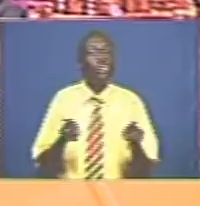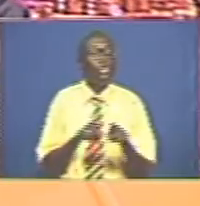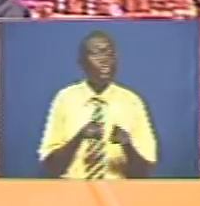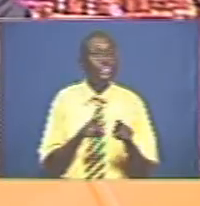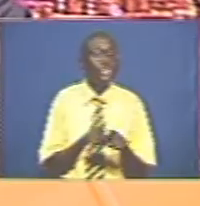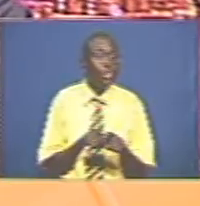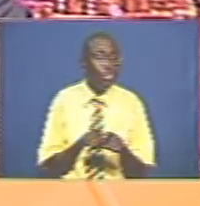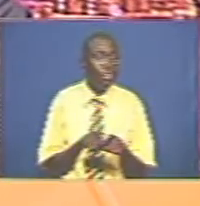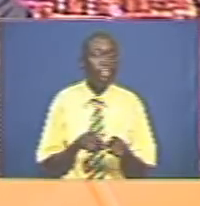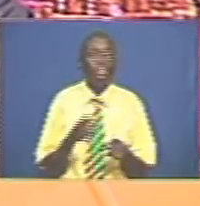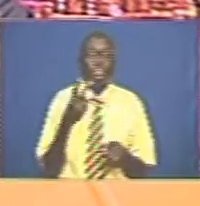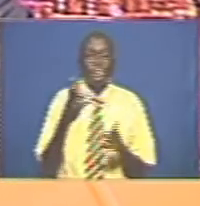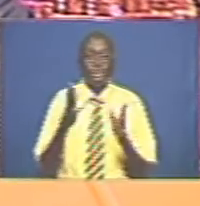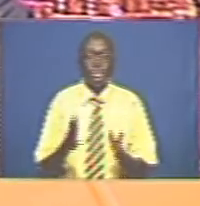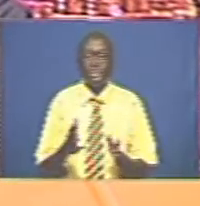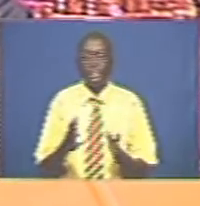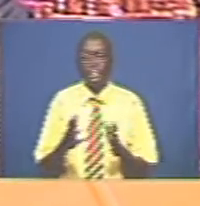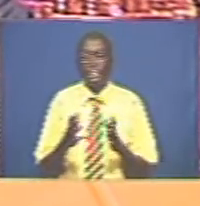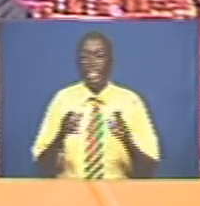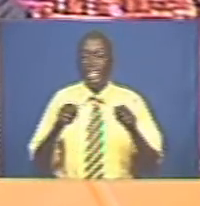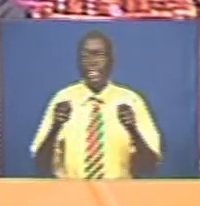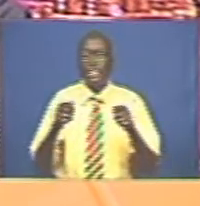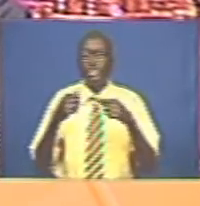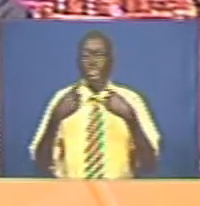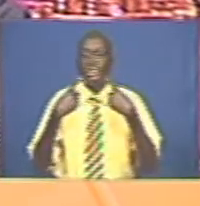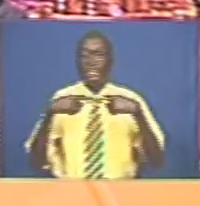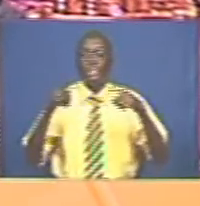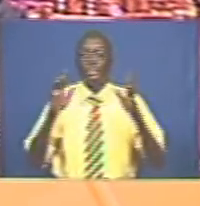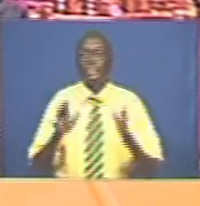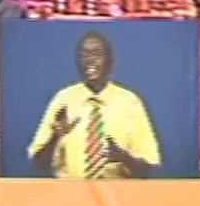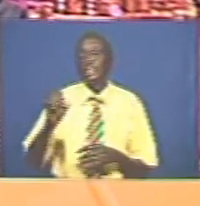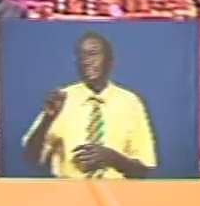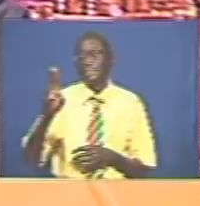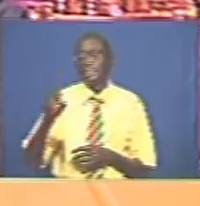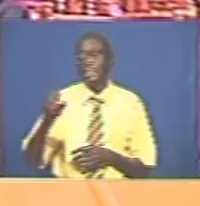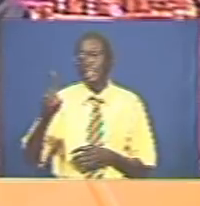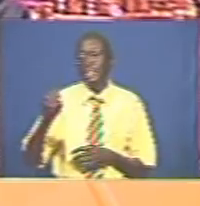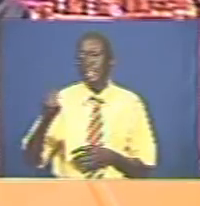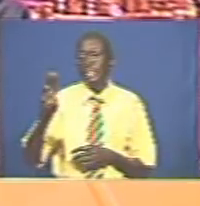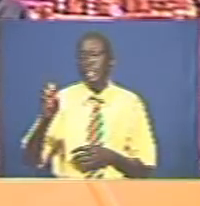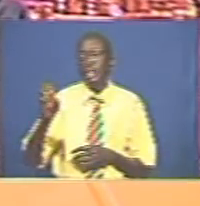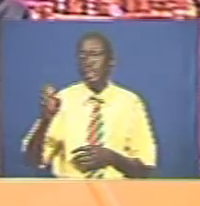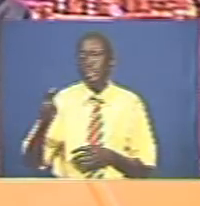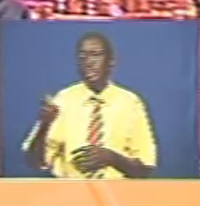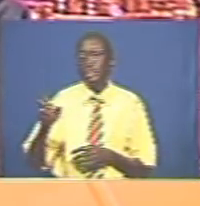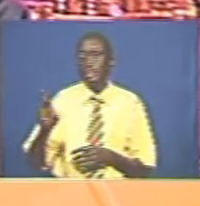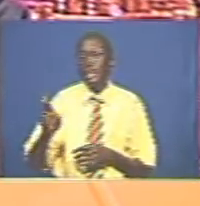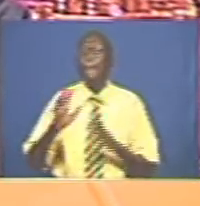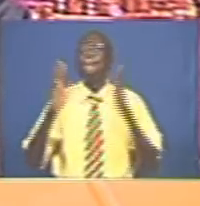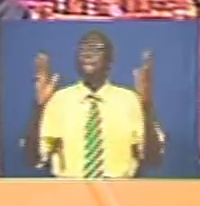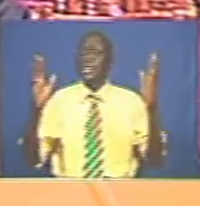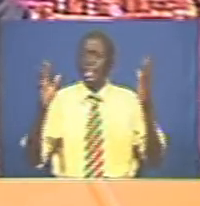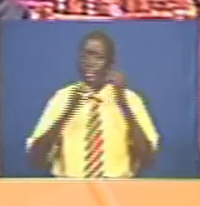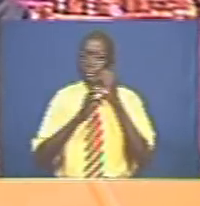mtazamaji, nina mtangazaji kinara pia wa Sundowner, kipindi maarufu, kipindi kubwa sana katika taifa la